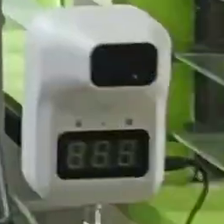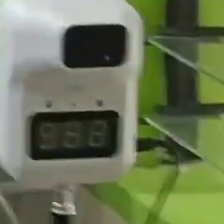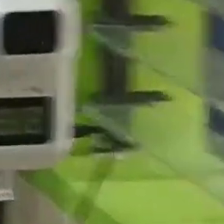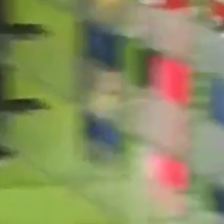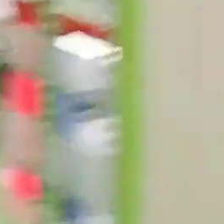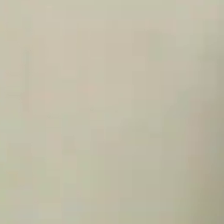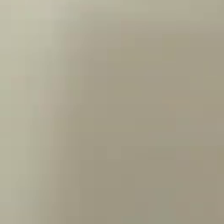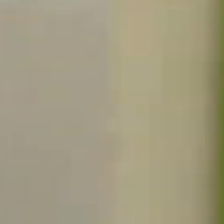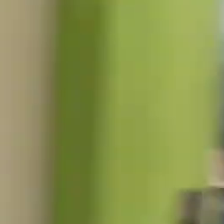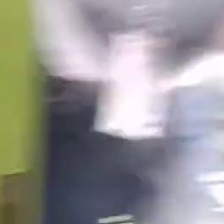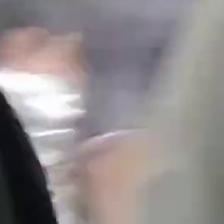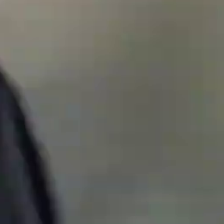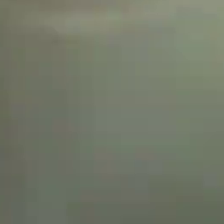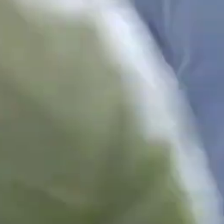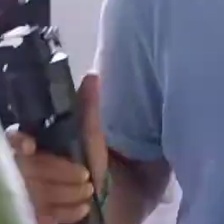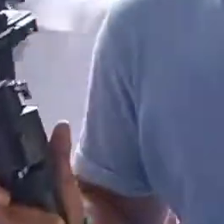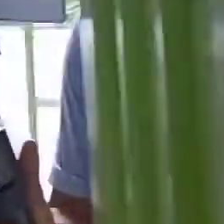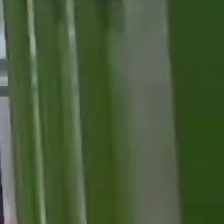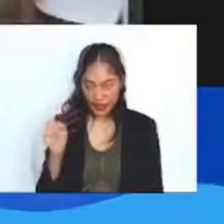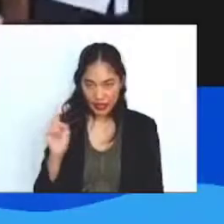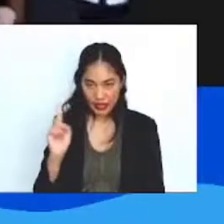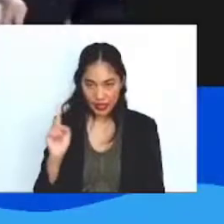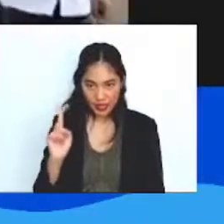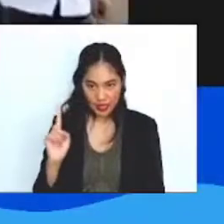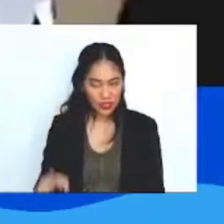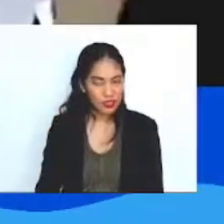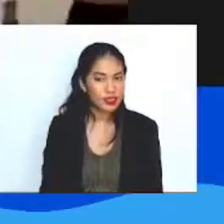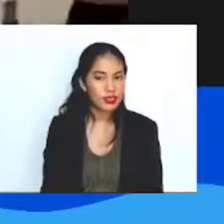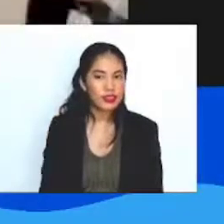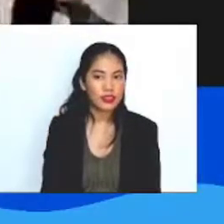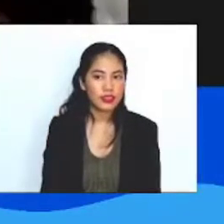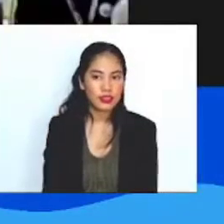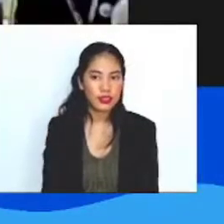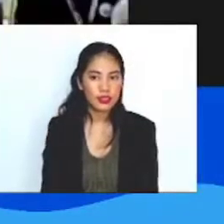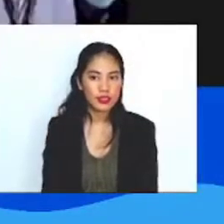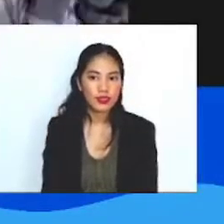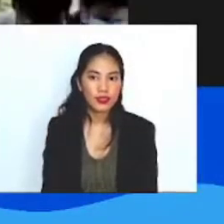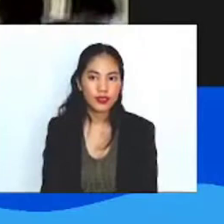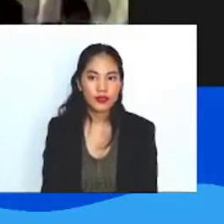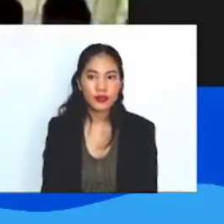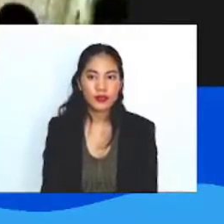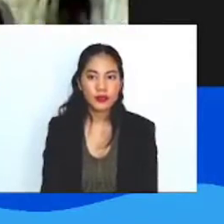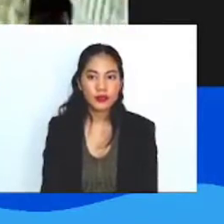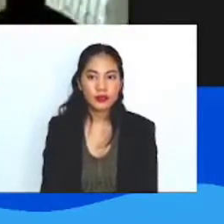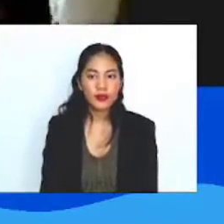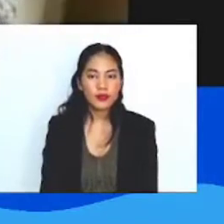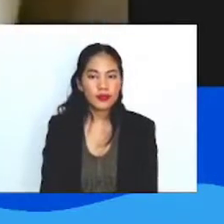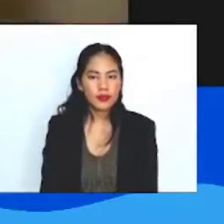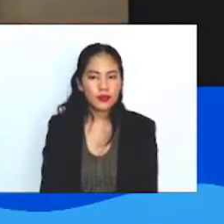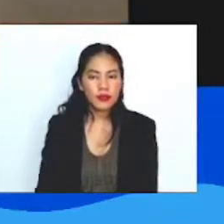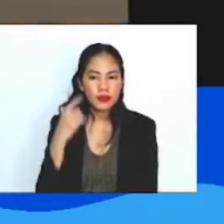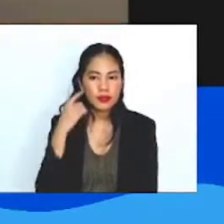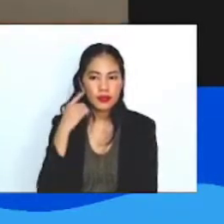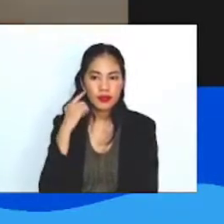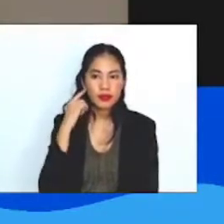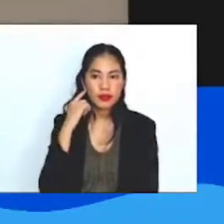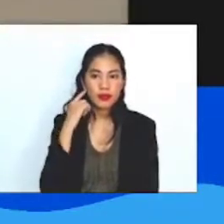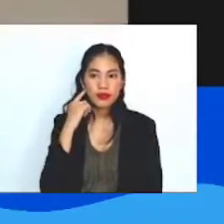rito, makikita ninyo ito. The one way to know how this is